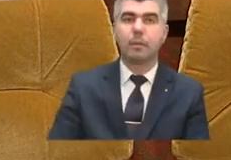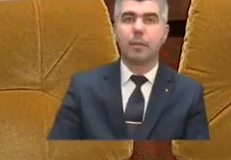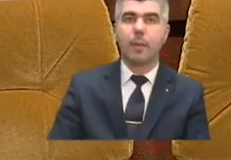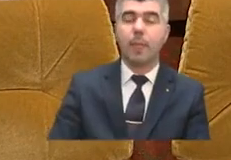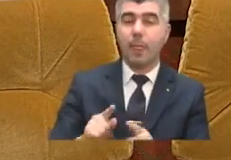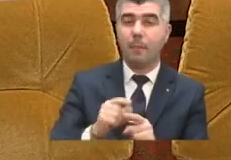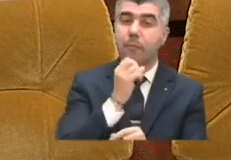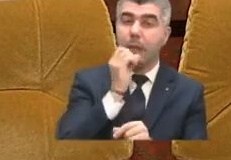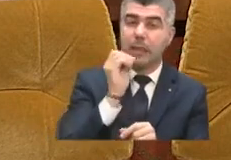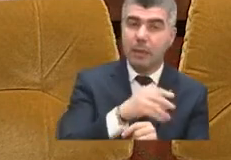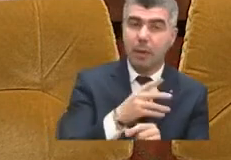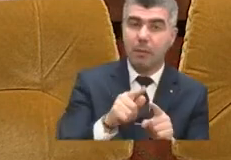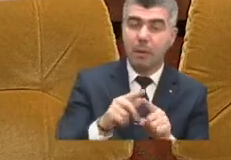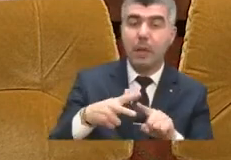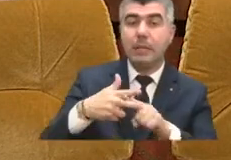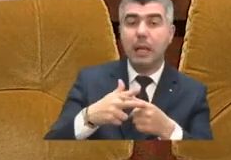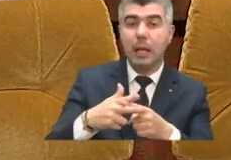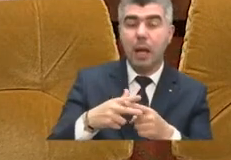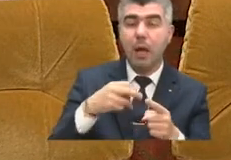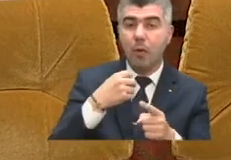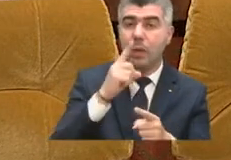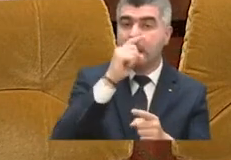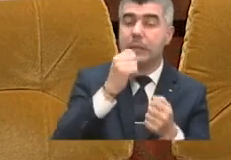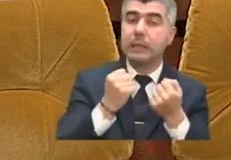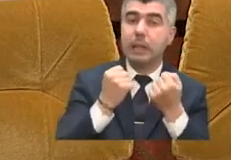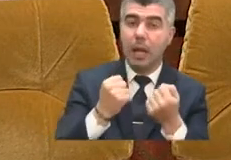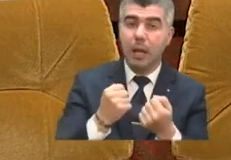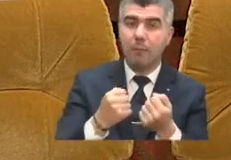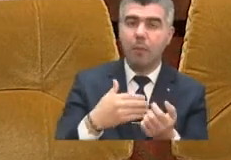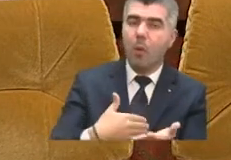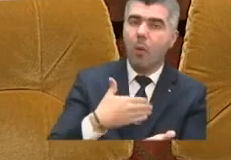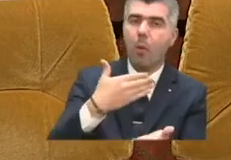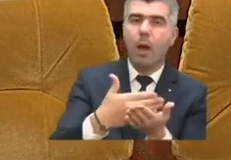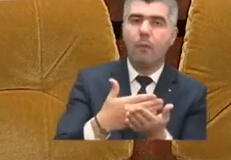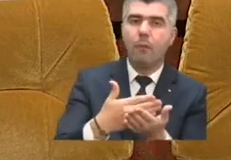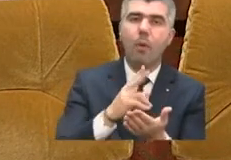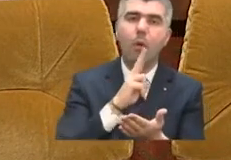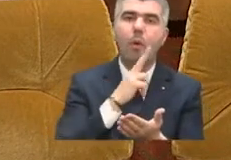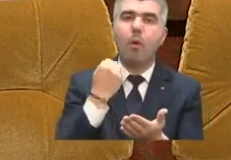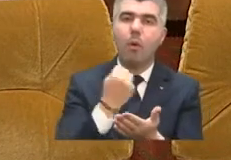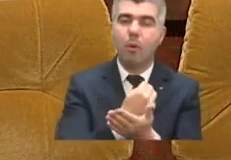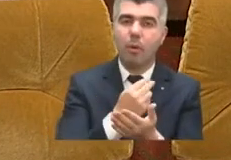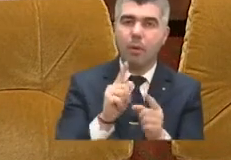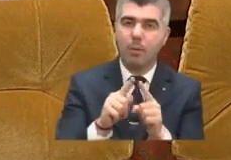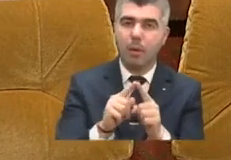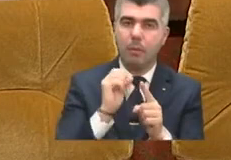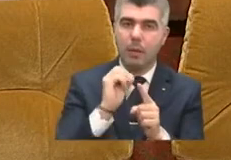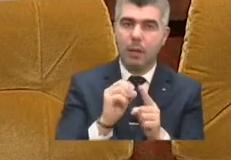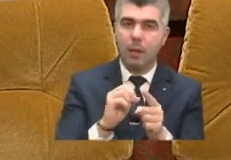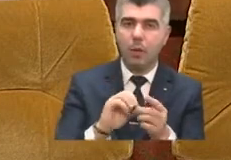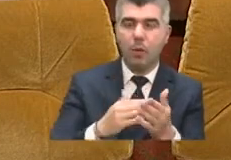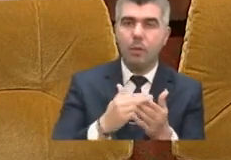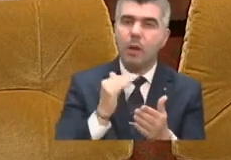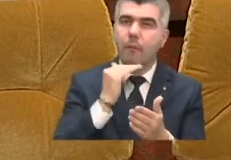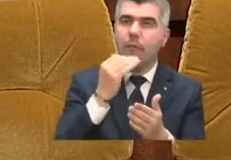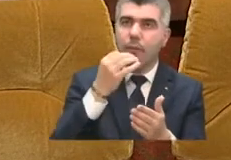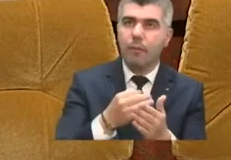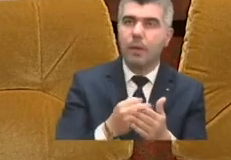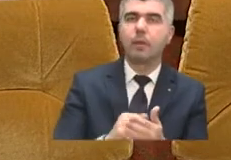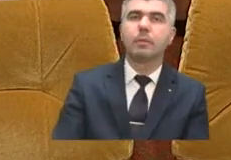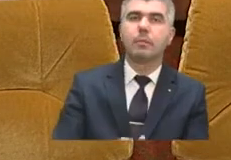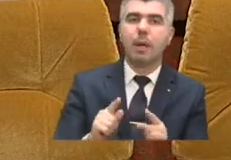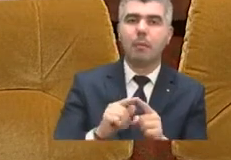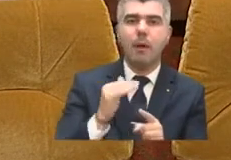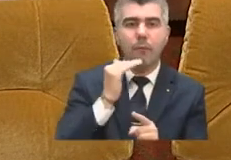ديال النفايات الصناعيه اللي كنسميوها خطيره بغينا نحدوا لها واحد العدد ديال الحوايج، ولكن بسرعه